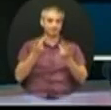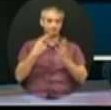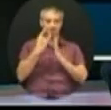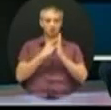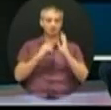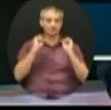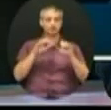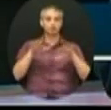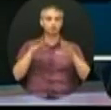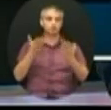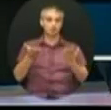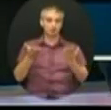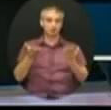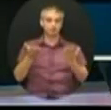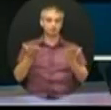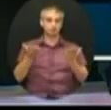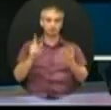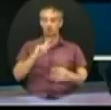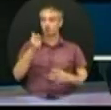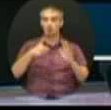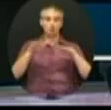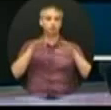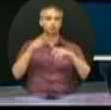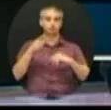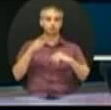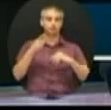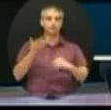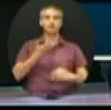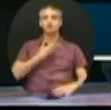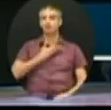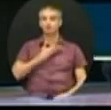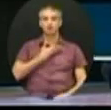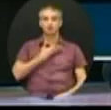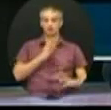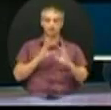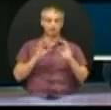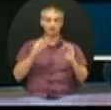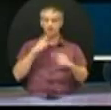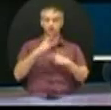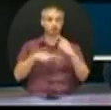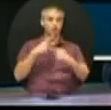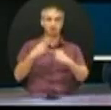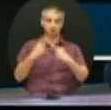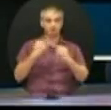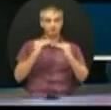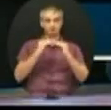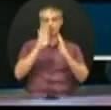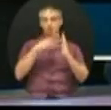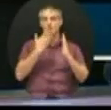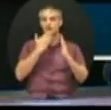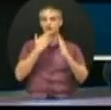בחוק יסוד הממשלה. כל ראש ממשלה יקבל בתחילת כל שנה, על פי הלוח